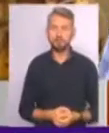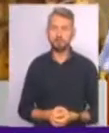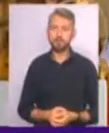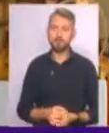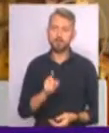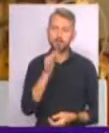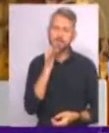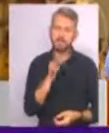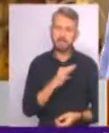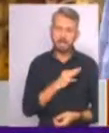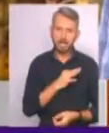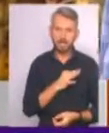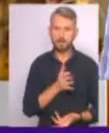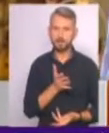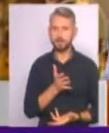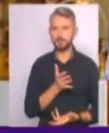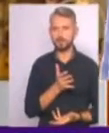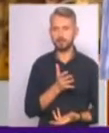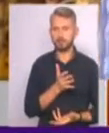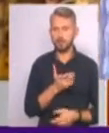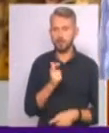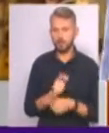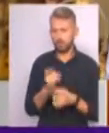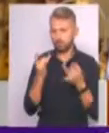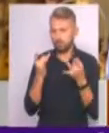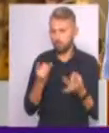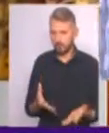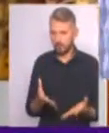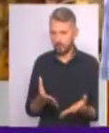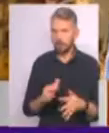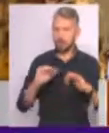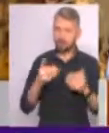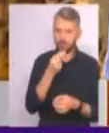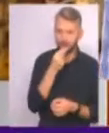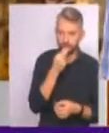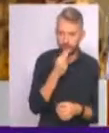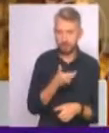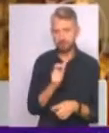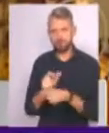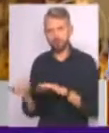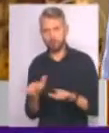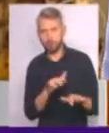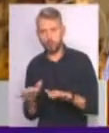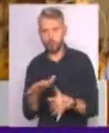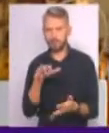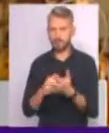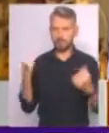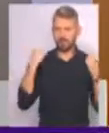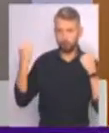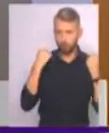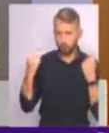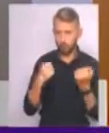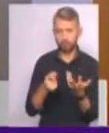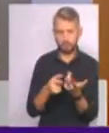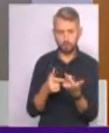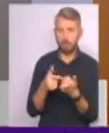вы сказали, вы такие, ну, давайте говорить так, досить банальные речи, меньше есть. Більше рухатись, да, займатися фізкультурою і так далі, і так далі, і